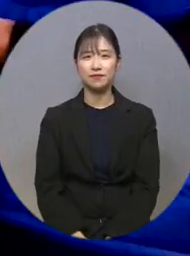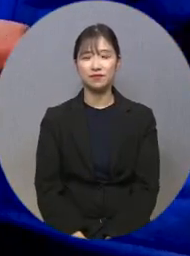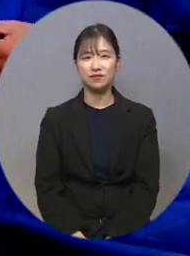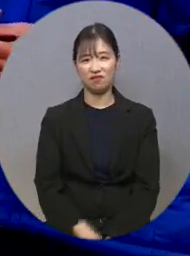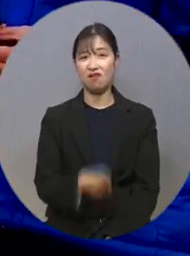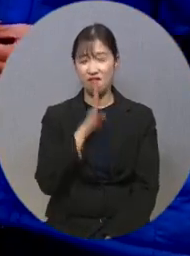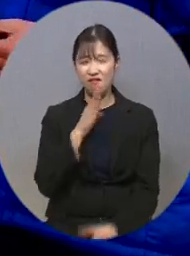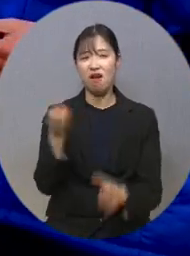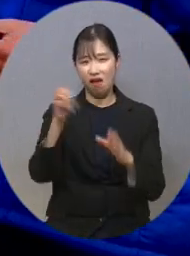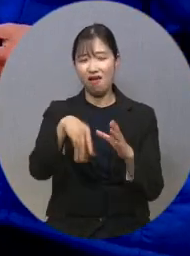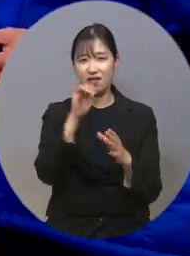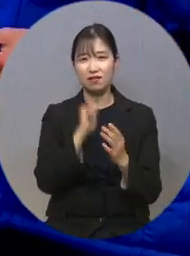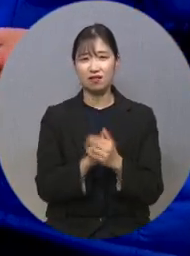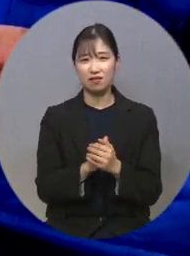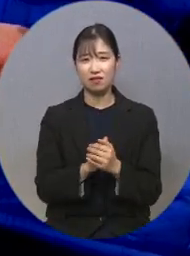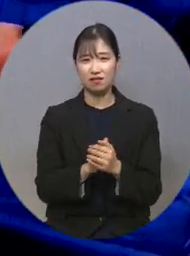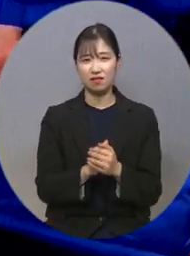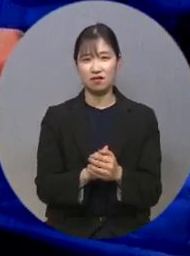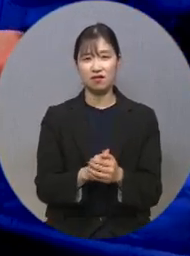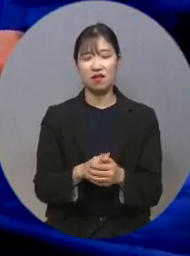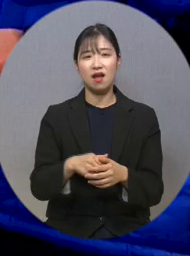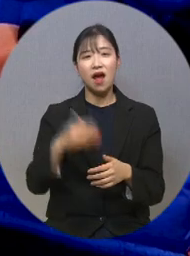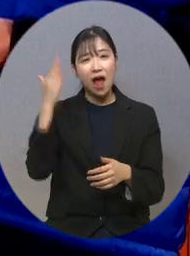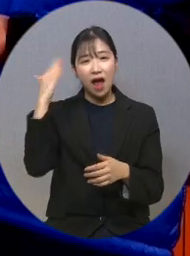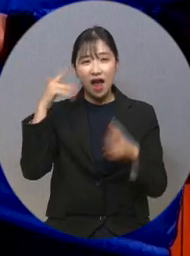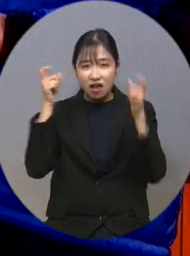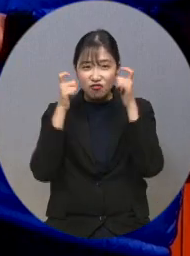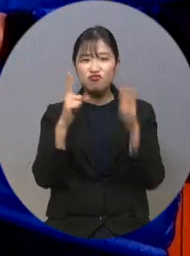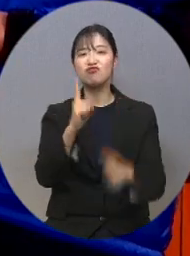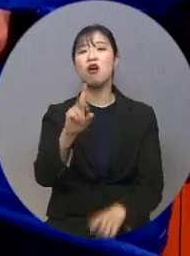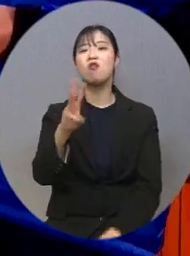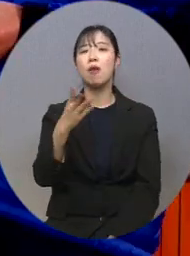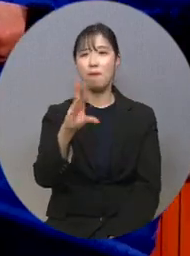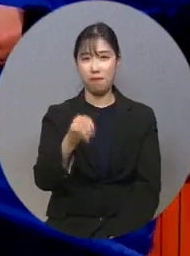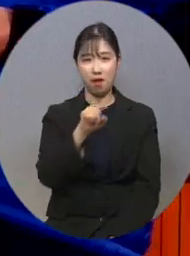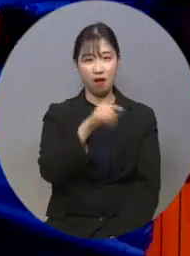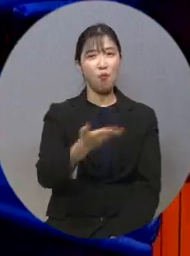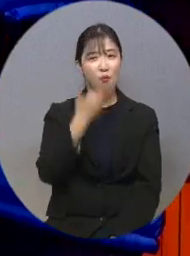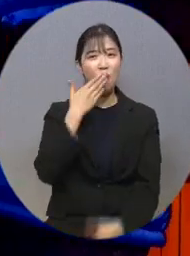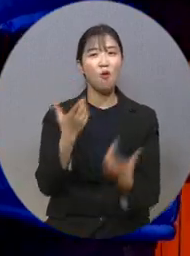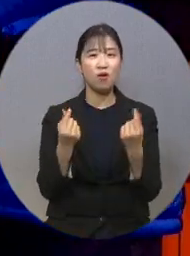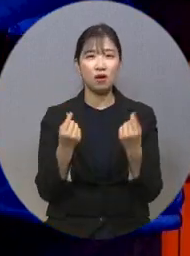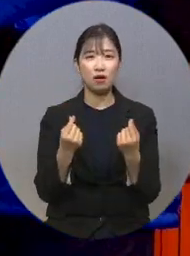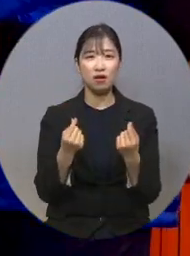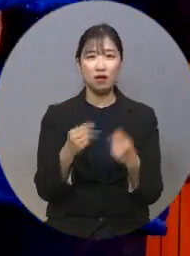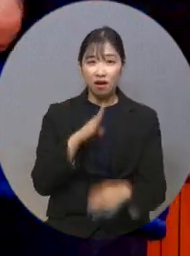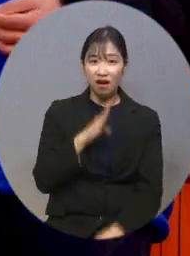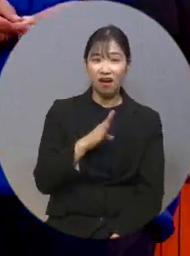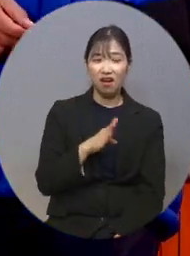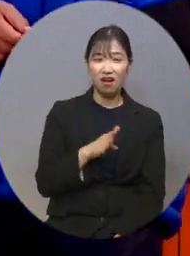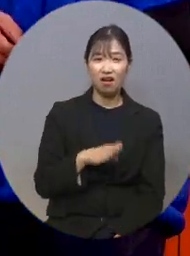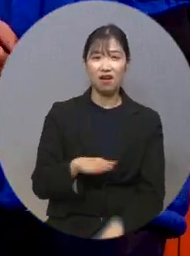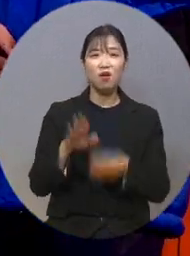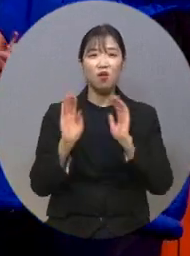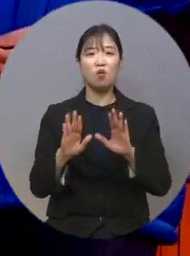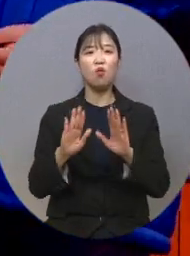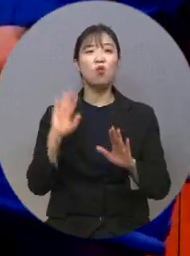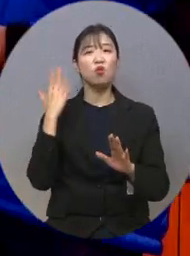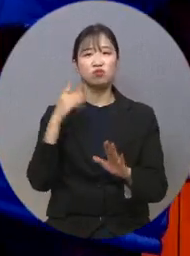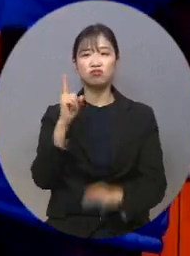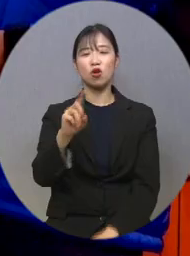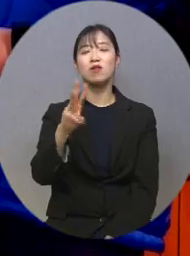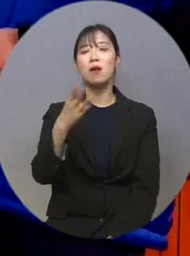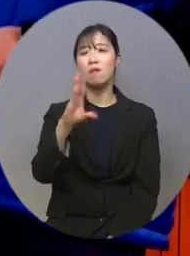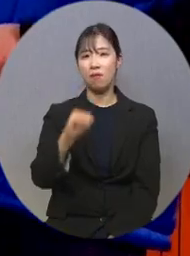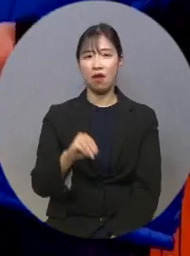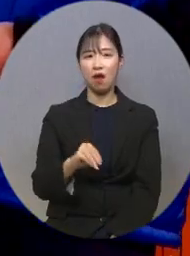한우가 들어가 있다. 요즘 한우 야. 한 마리 1,300만 원이래. 너 지금 1,300만 원 어치 한우 먹은 겨. 천? 예? 한 마리 요즘 시가가 좋아서 1,300만